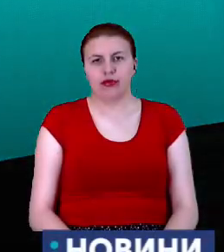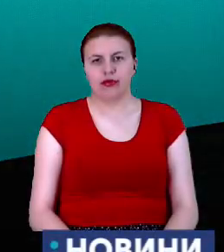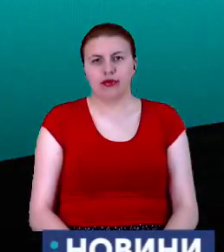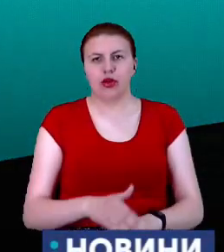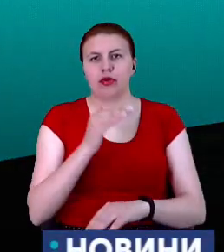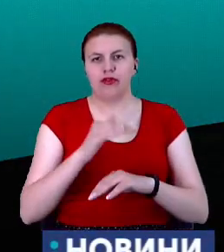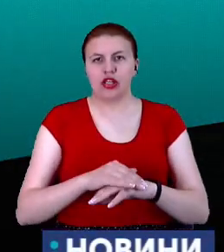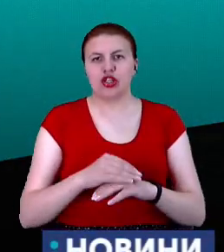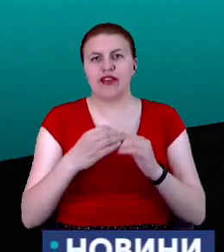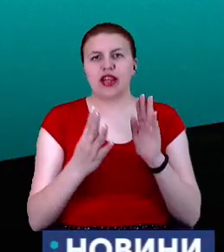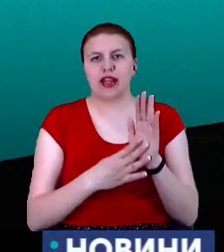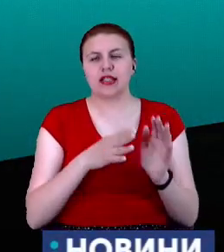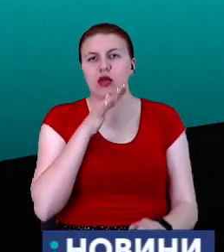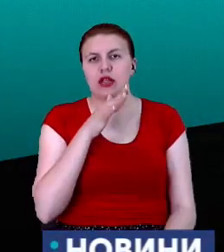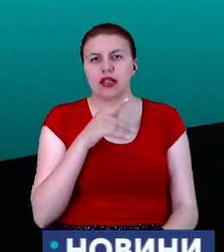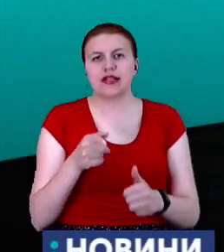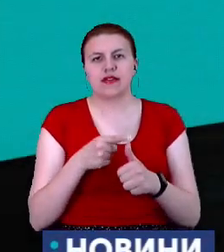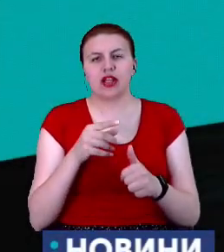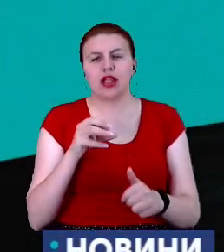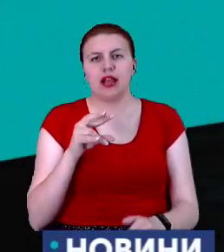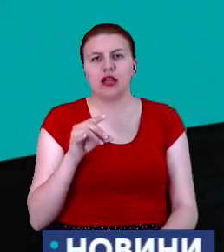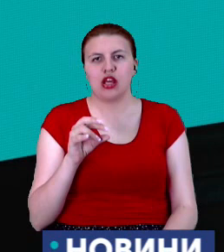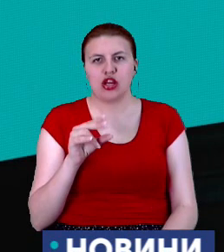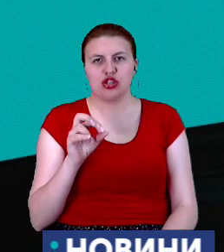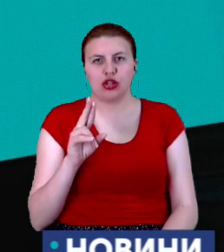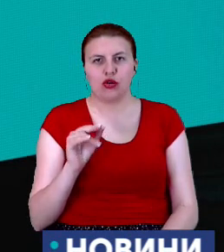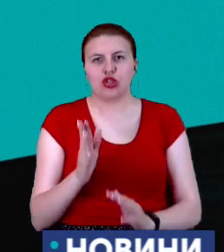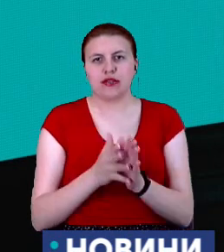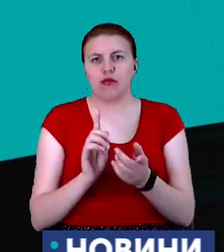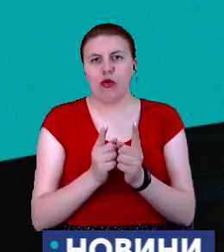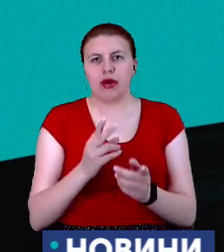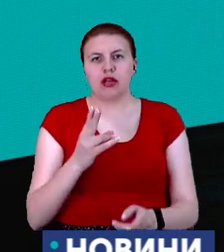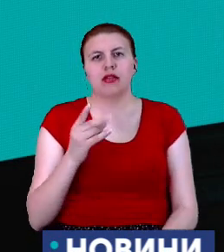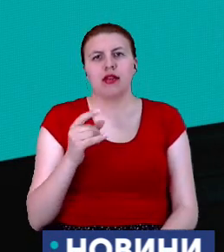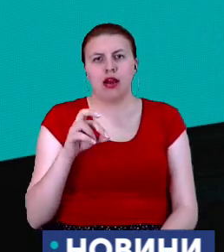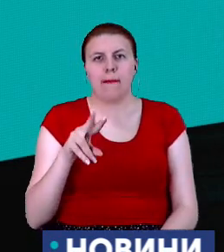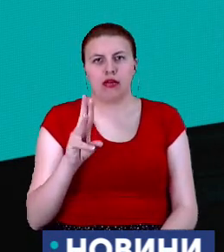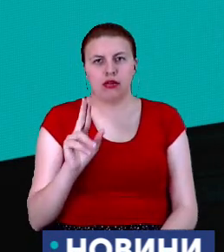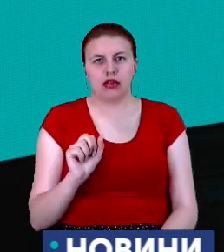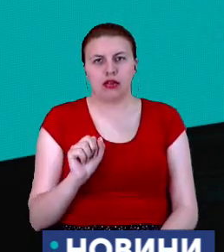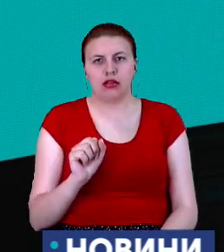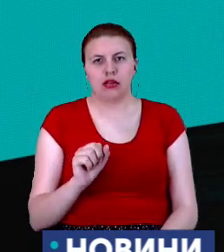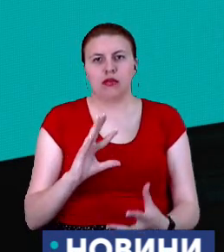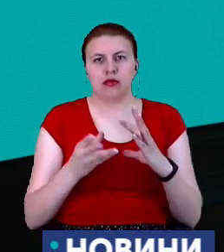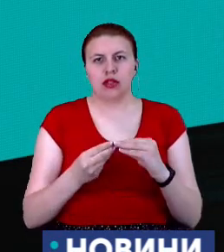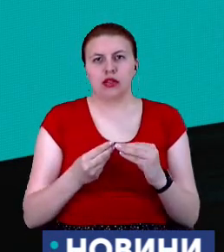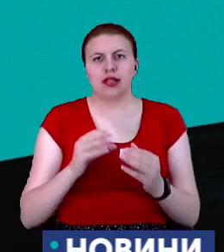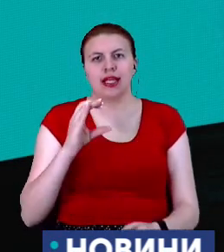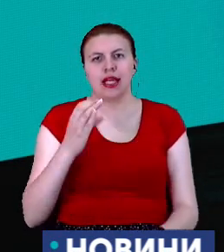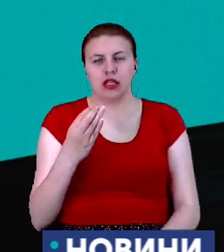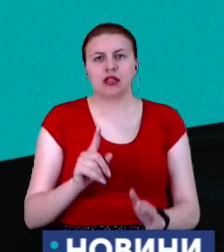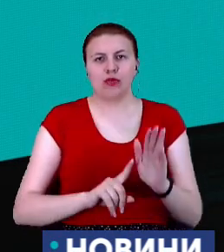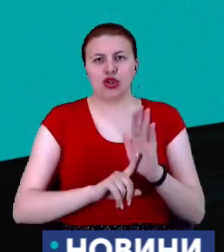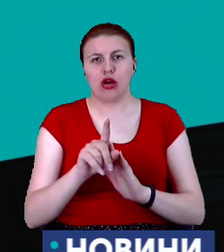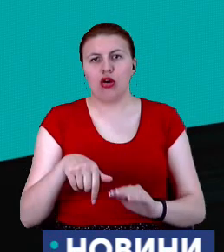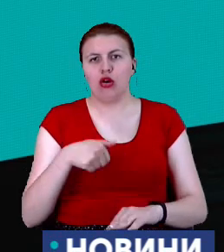Добрий вечір, 19 година. Мене звати Аліна Ященко. Жестовою мовою перекладає Наталя Маленка. Підбиваємо підсумки середи. Спочатку про головні